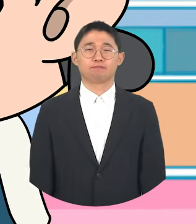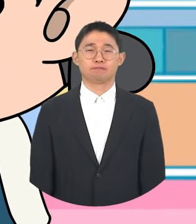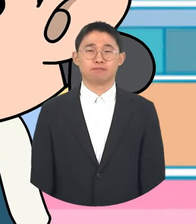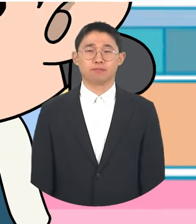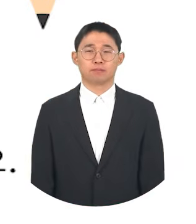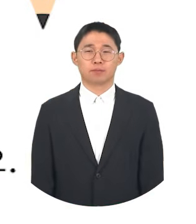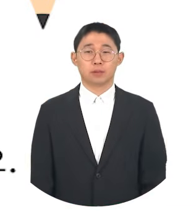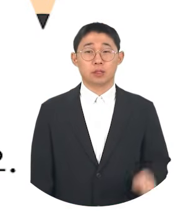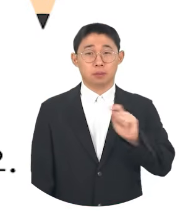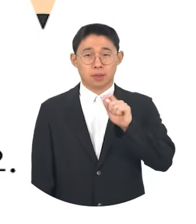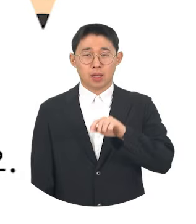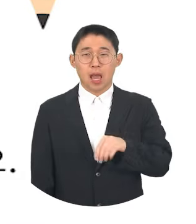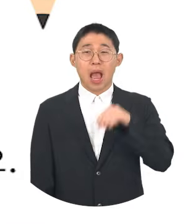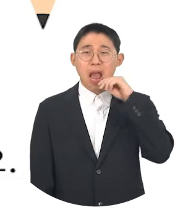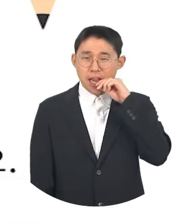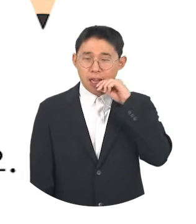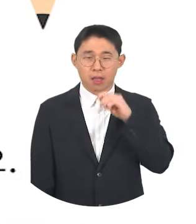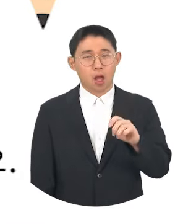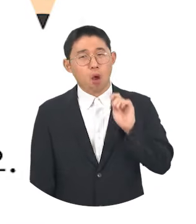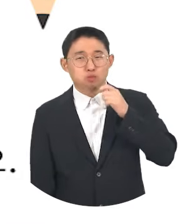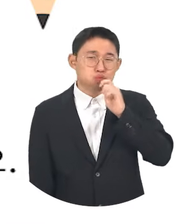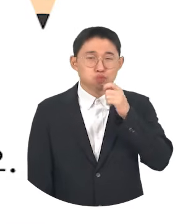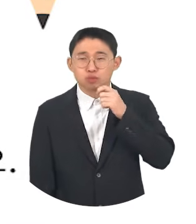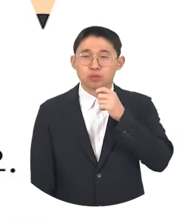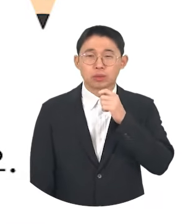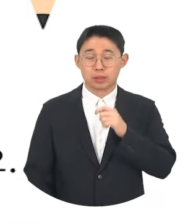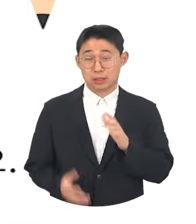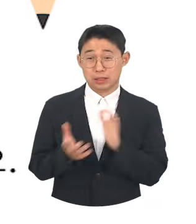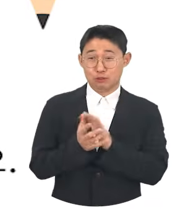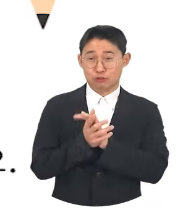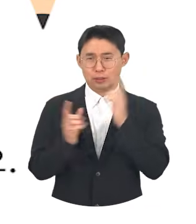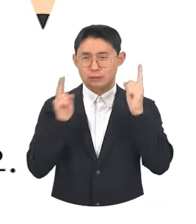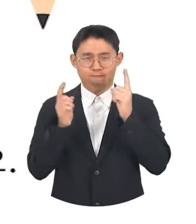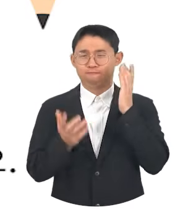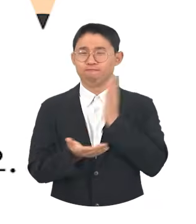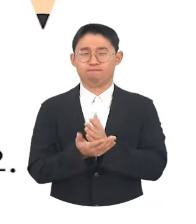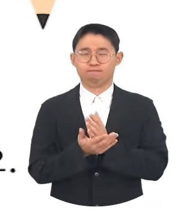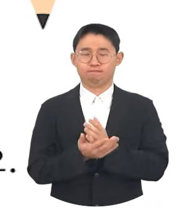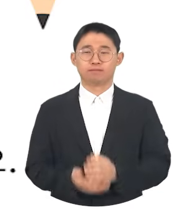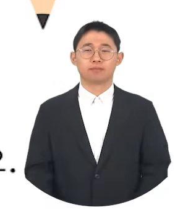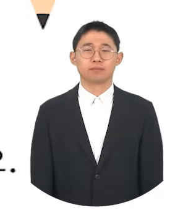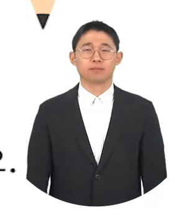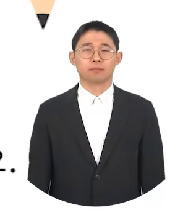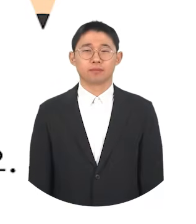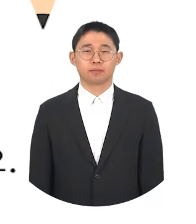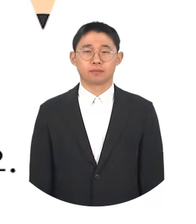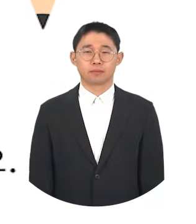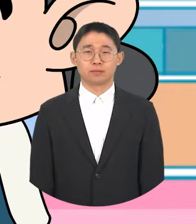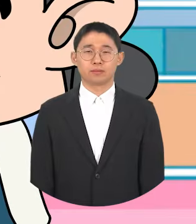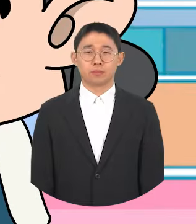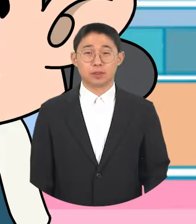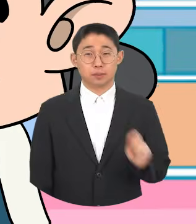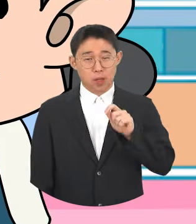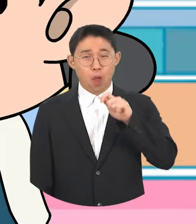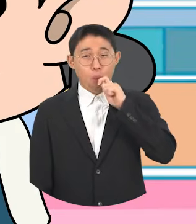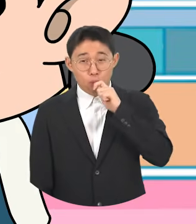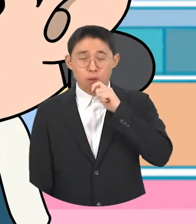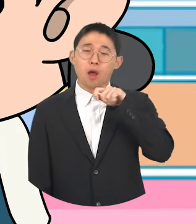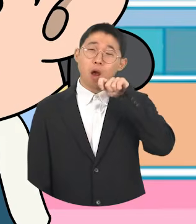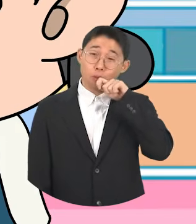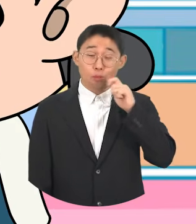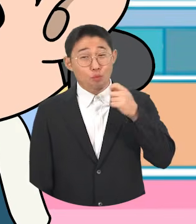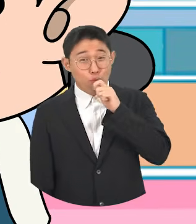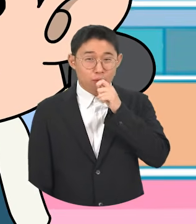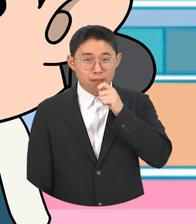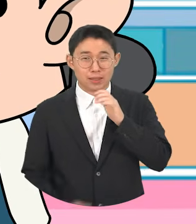않아요. 또 연필을 입에 물거나 빨지 말고 친구와도 장난치면 안 돼요. 연필을